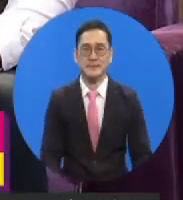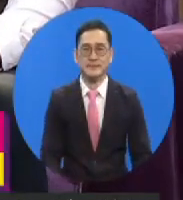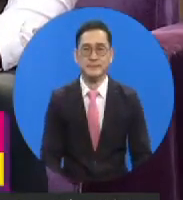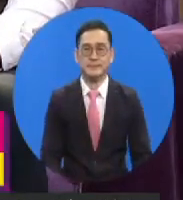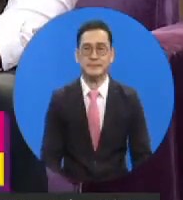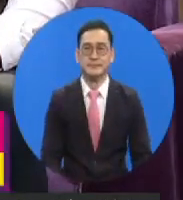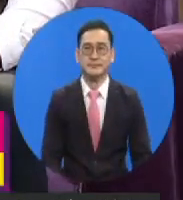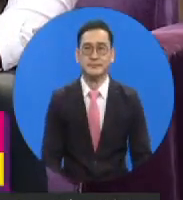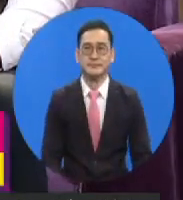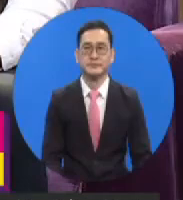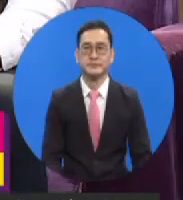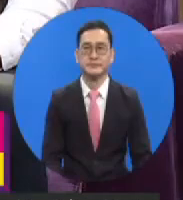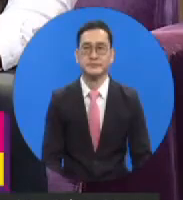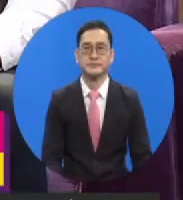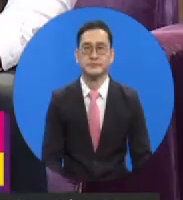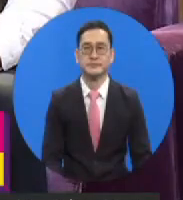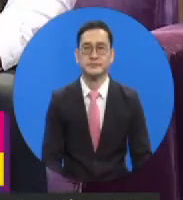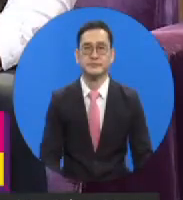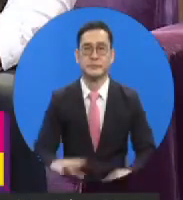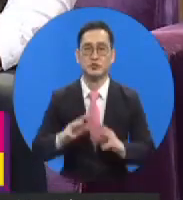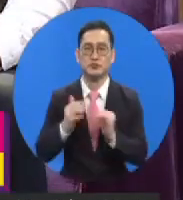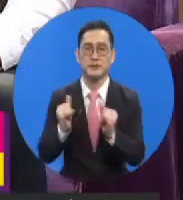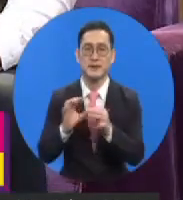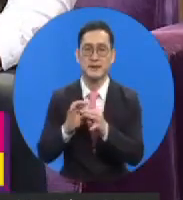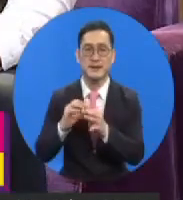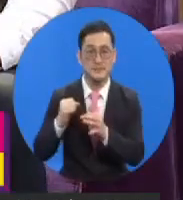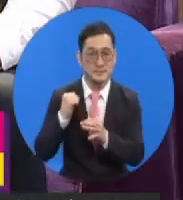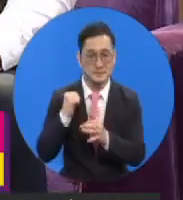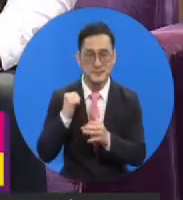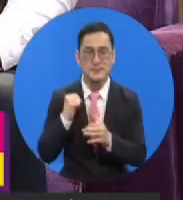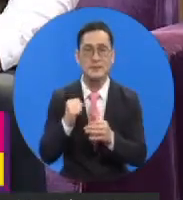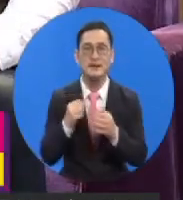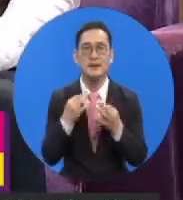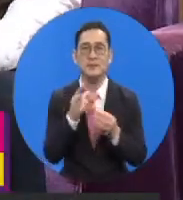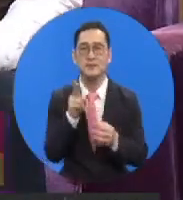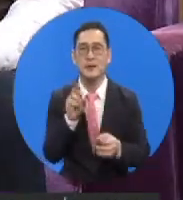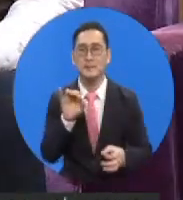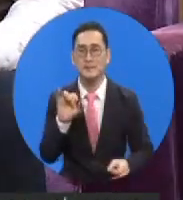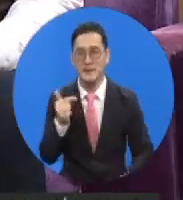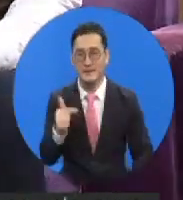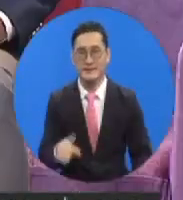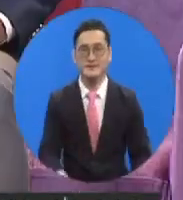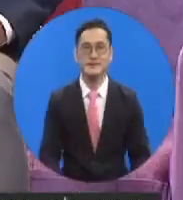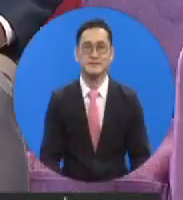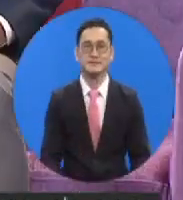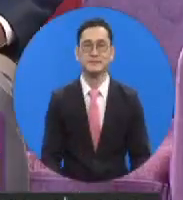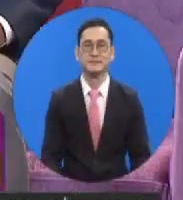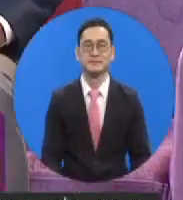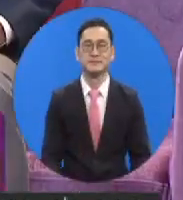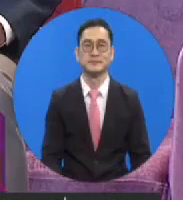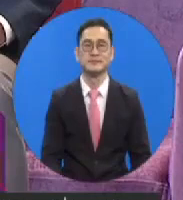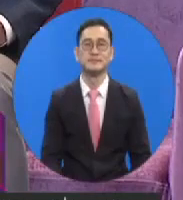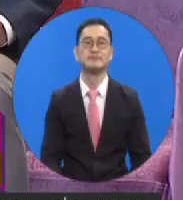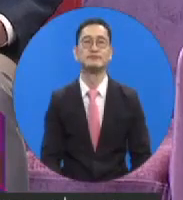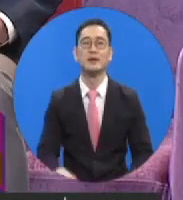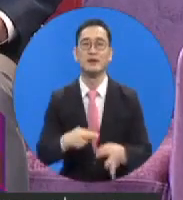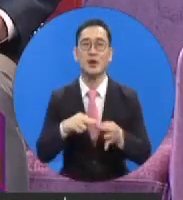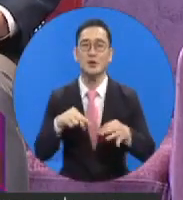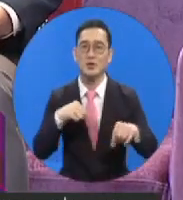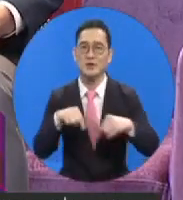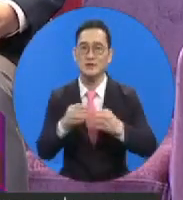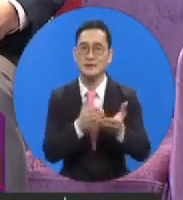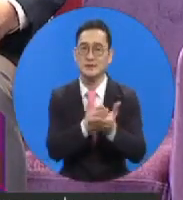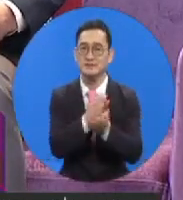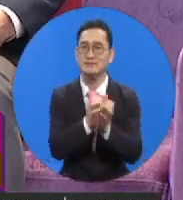다시 돌아온 돌직구쇼의 명품 시그니처 국민의힘의 김병민 비대위원 나왔습니다. 여의도 정치 컨설팅계의